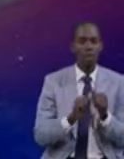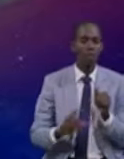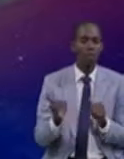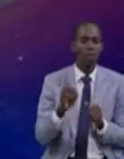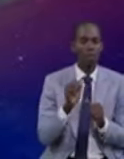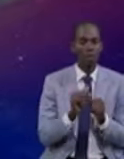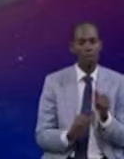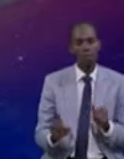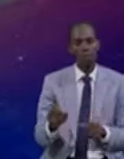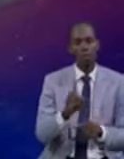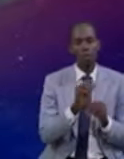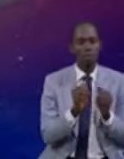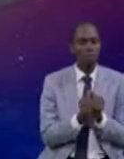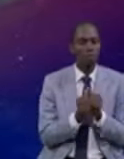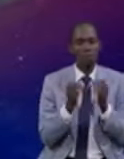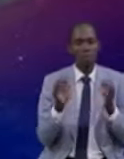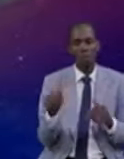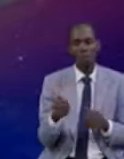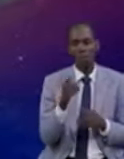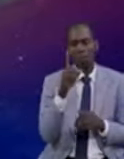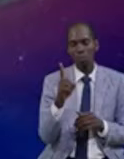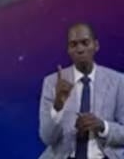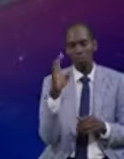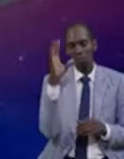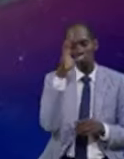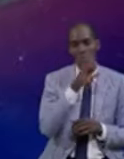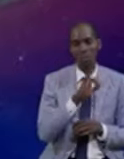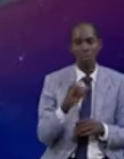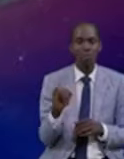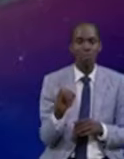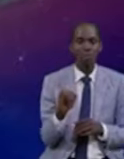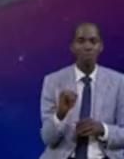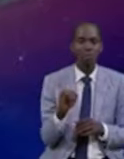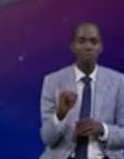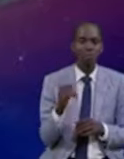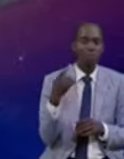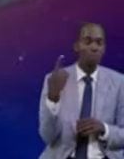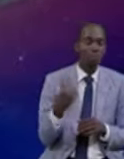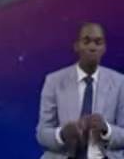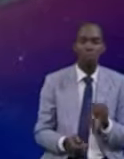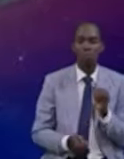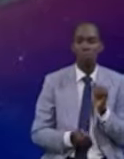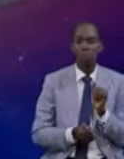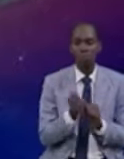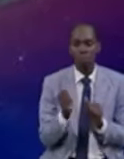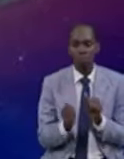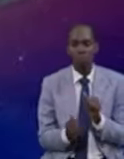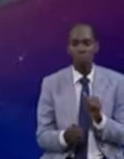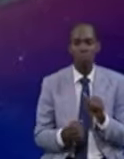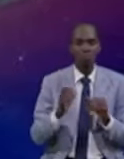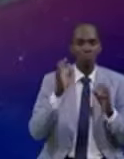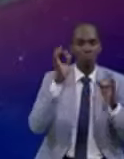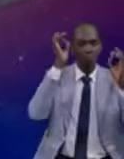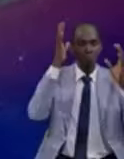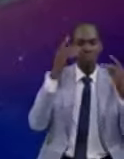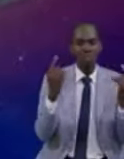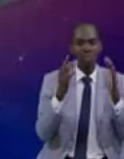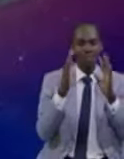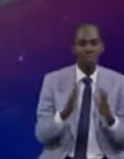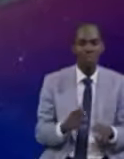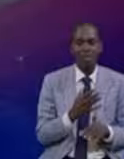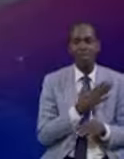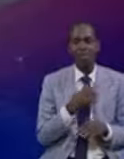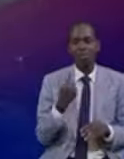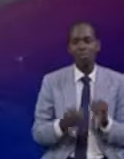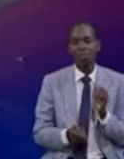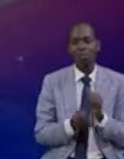sans aucune exception le plus ville des pécheurs le plus grand des pécheurs et le la